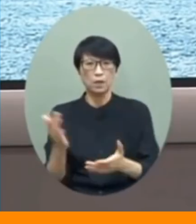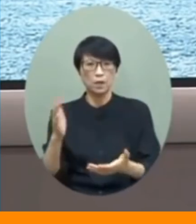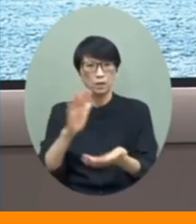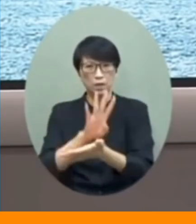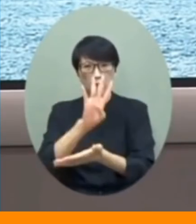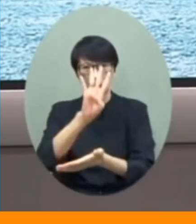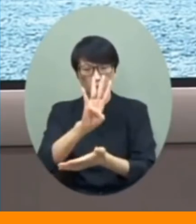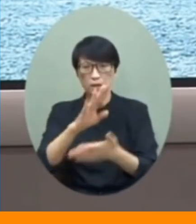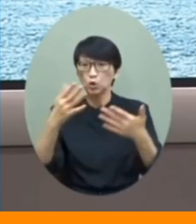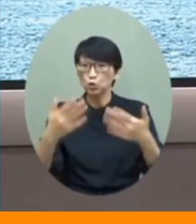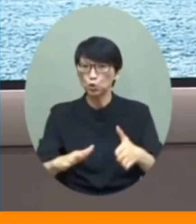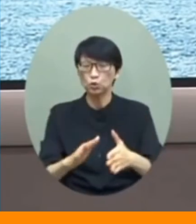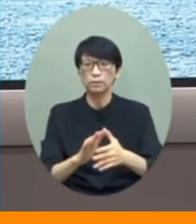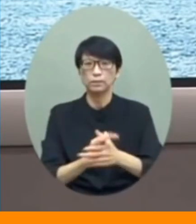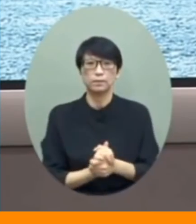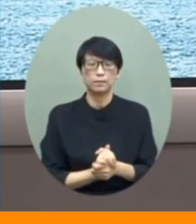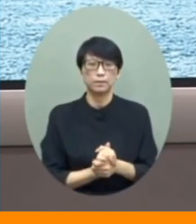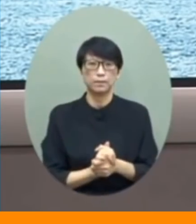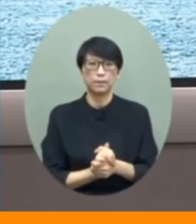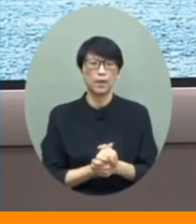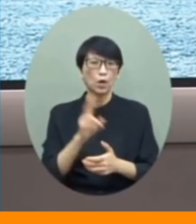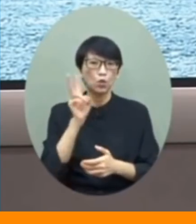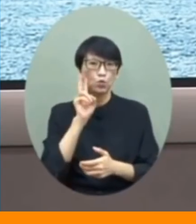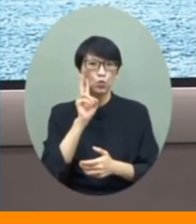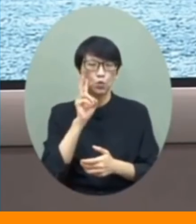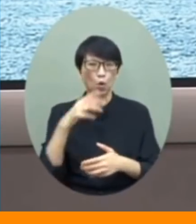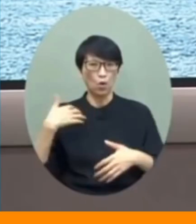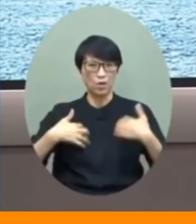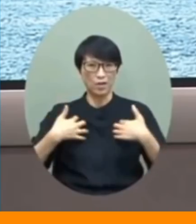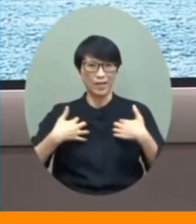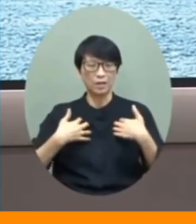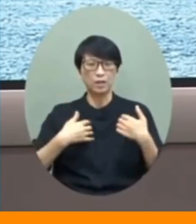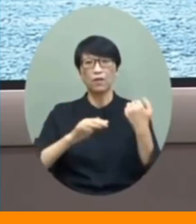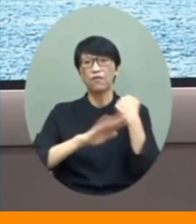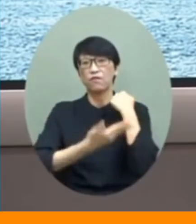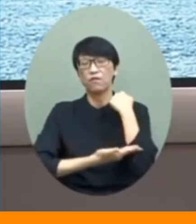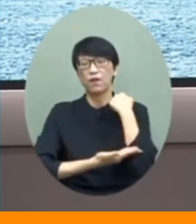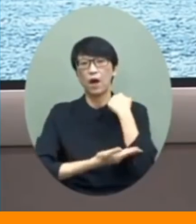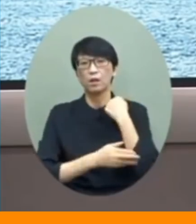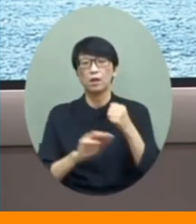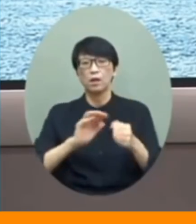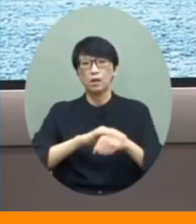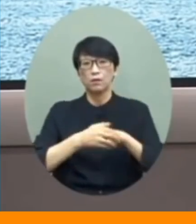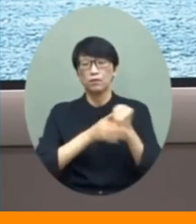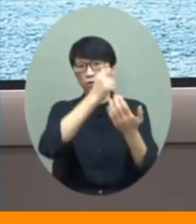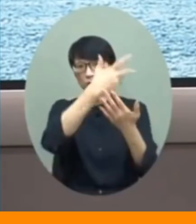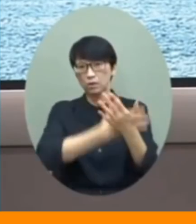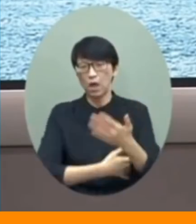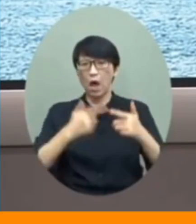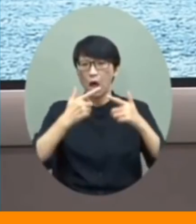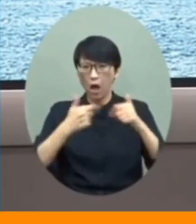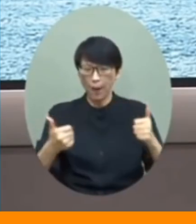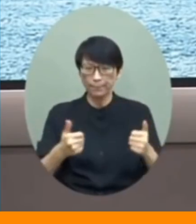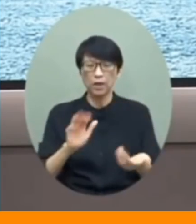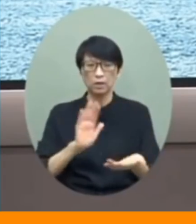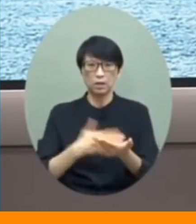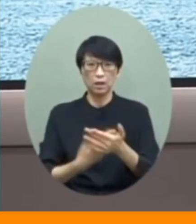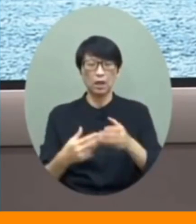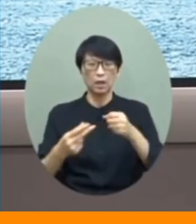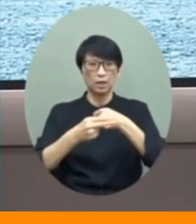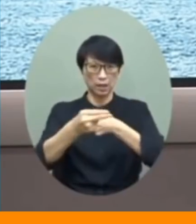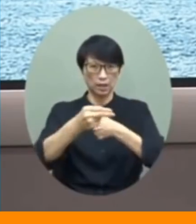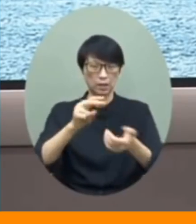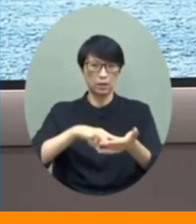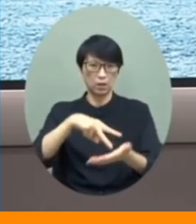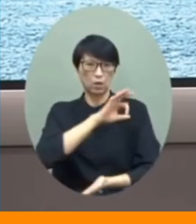年就要結束。如果我們用緊急規例是合憲合法，但我都只能夠將第七屆